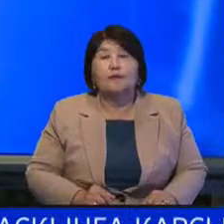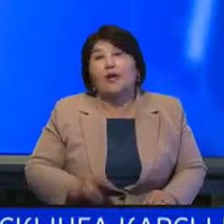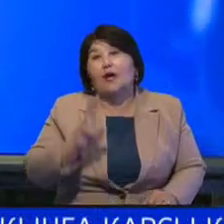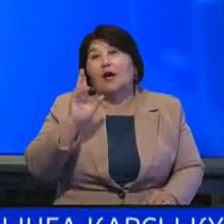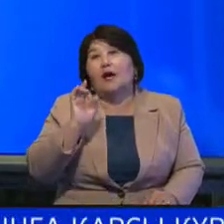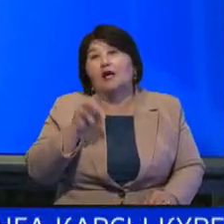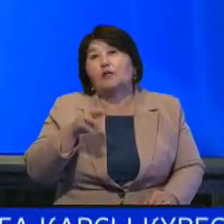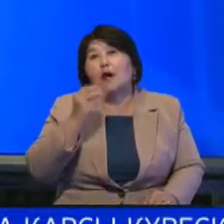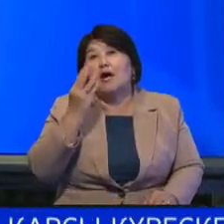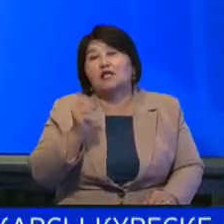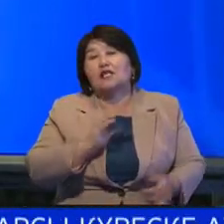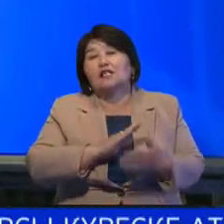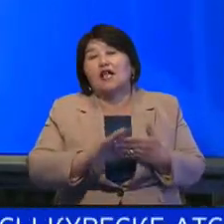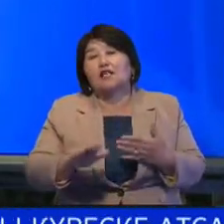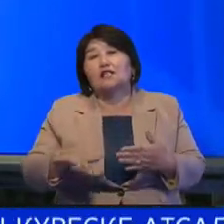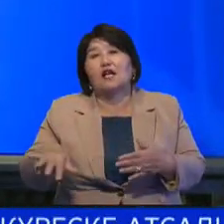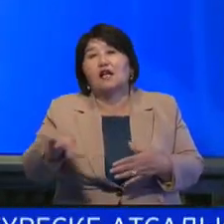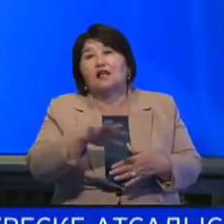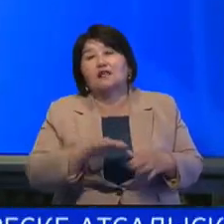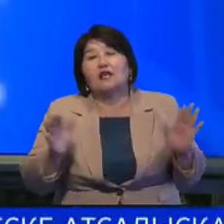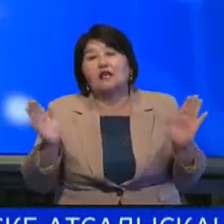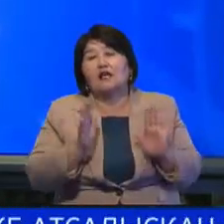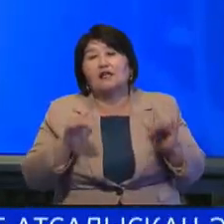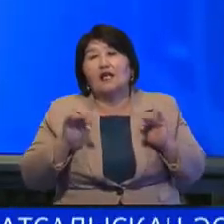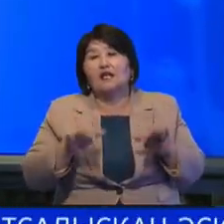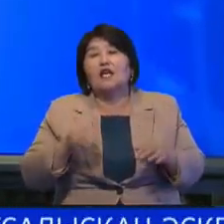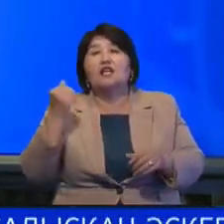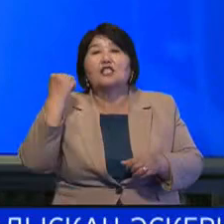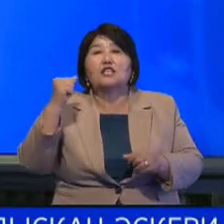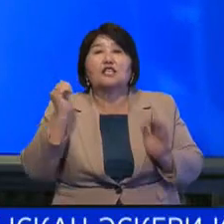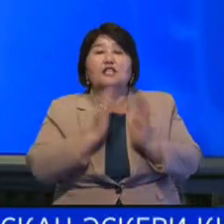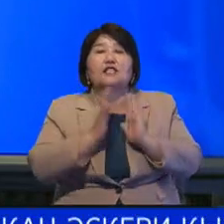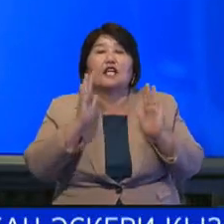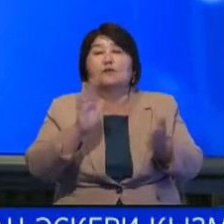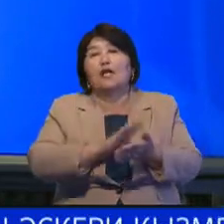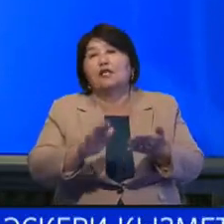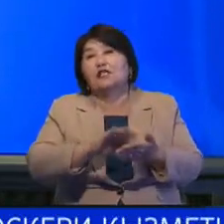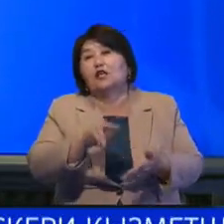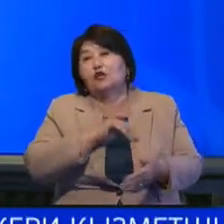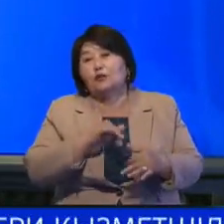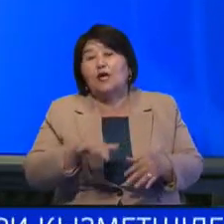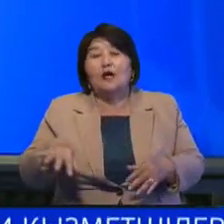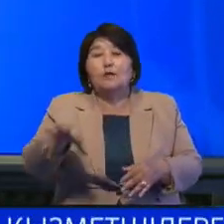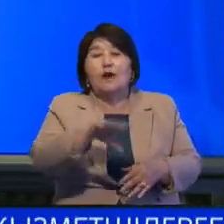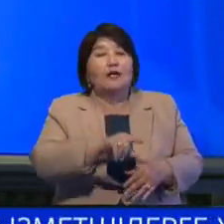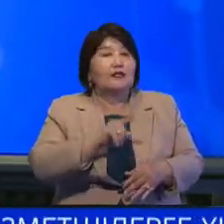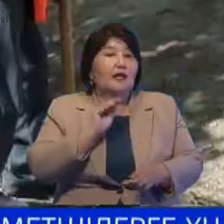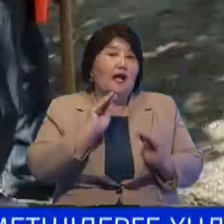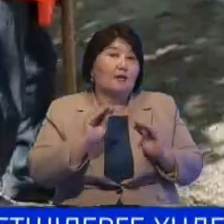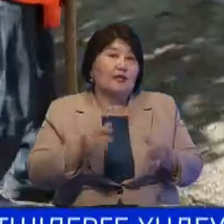Кармакшы ауданында Таза Қазақстан республикалық экологиялық акциясы аясында Жеңіс саябағына тазалық жұмыстары жүргізіліп, маңы